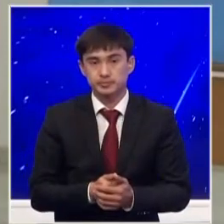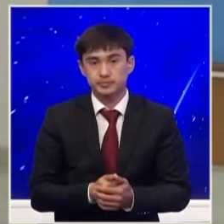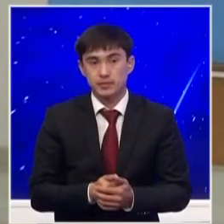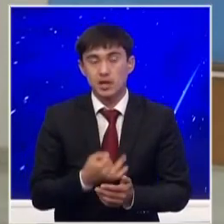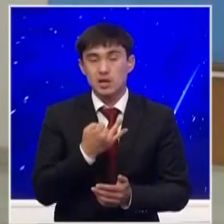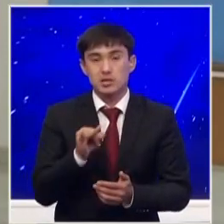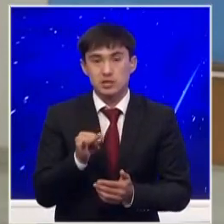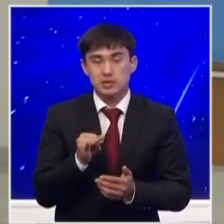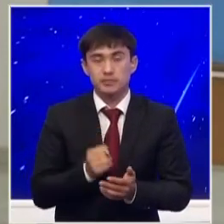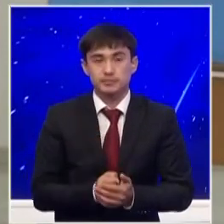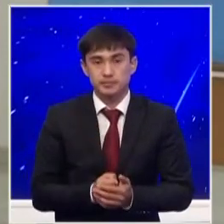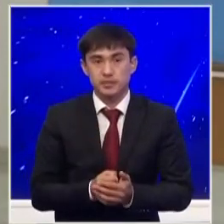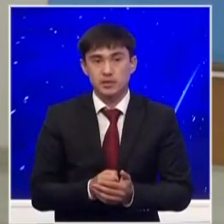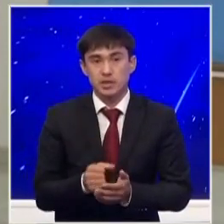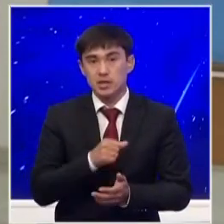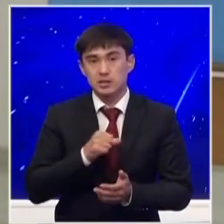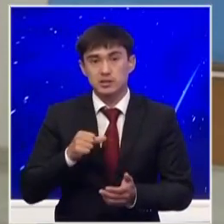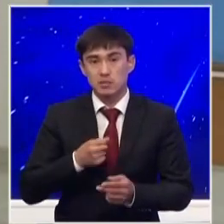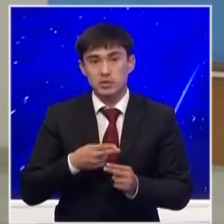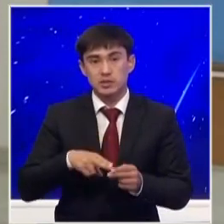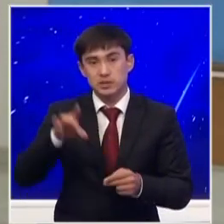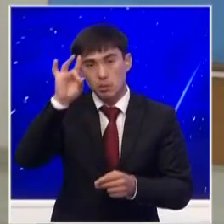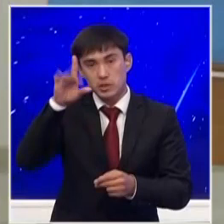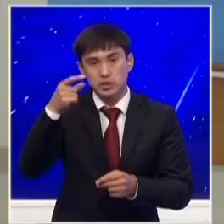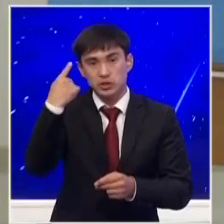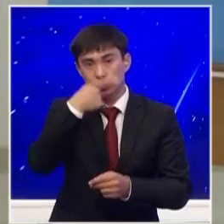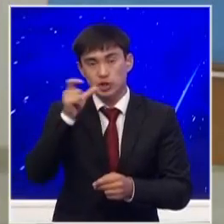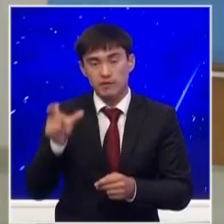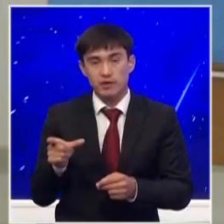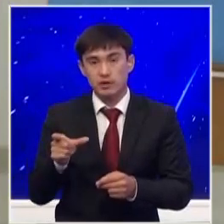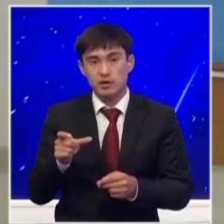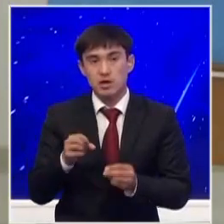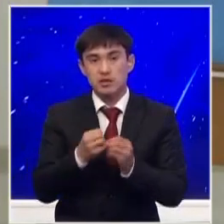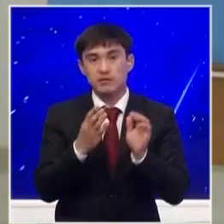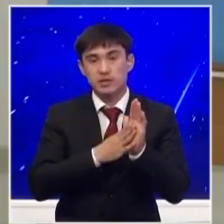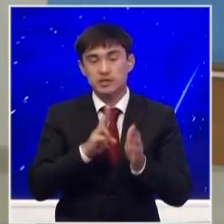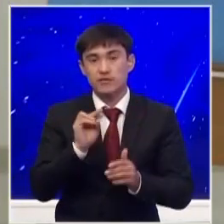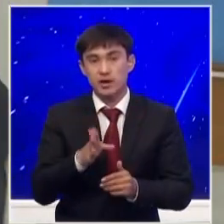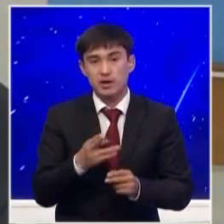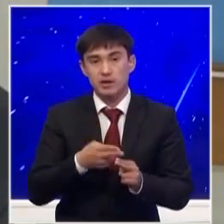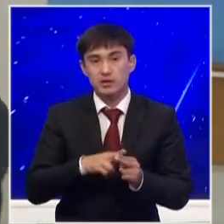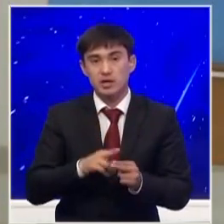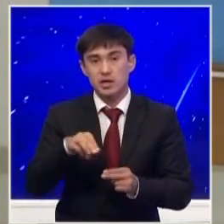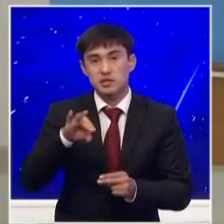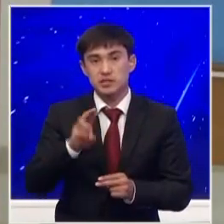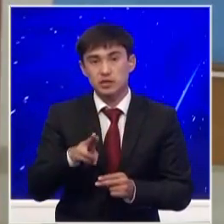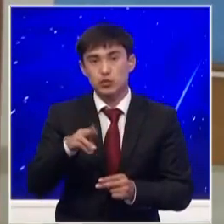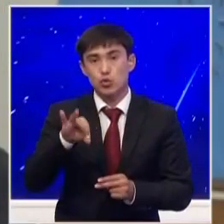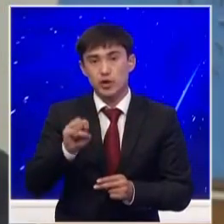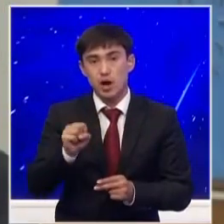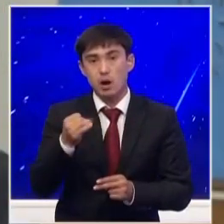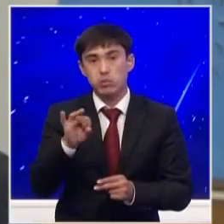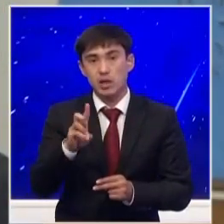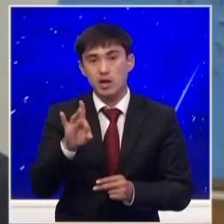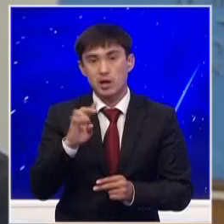И самый знаменитый такой человек, личность 19 века, это Тезек Торе Абылайханов.